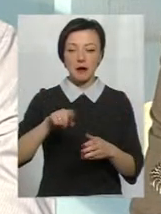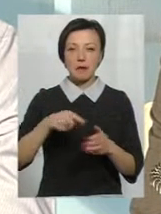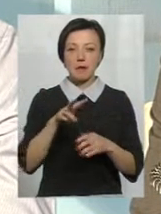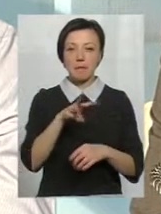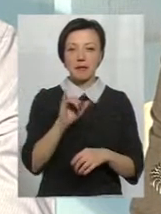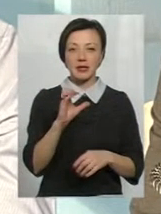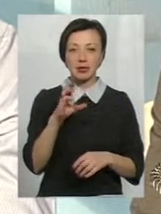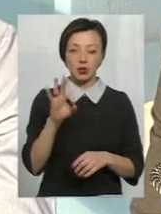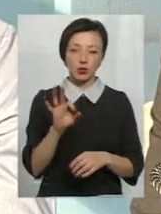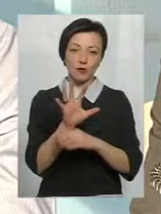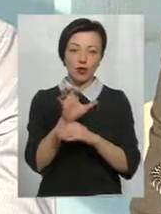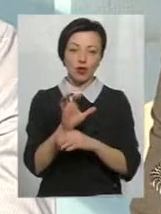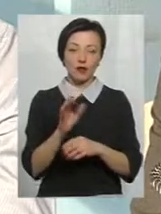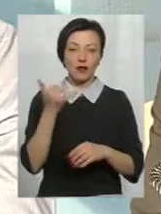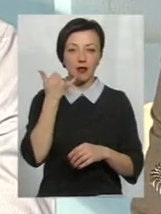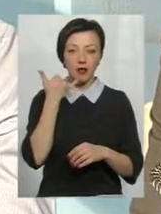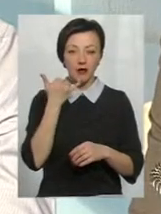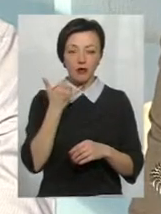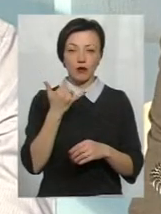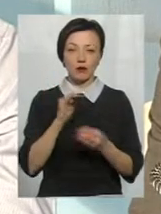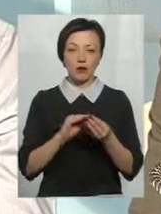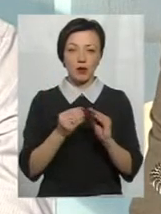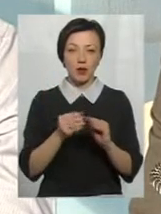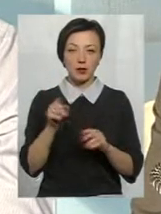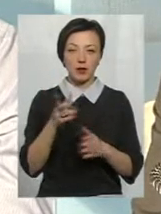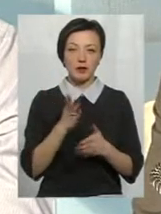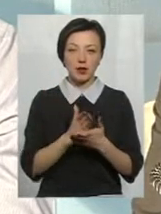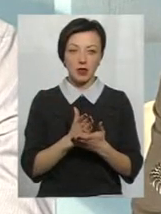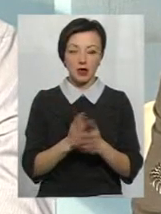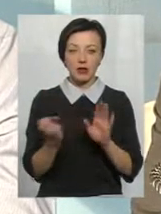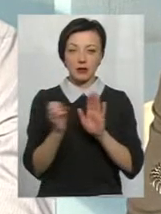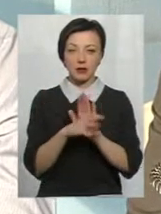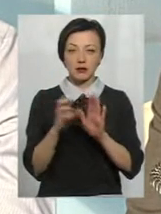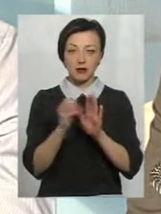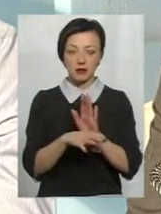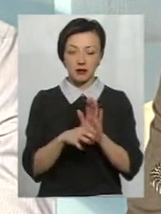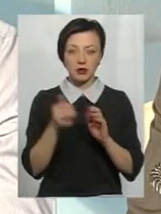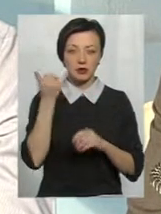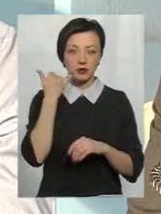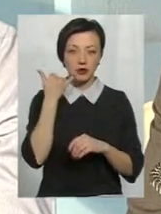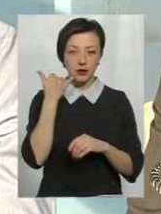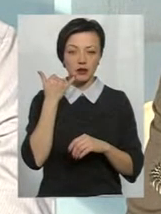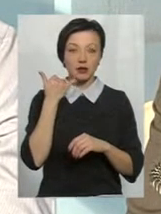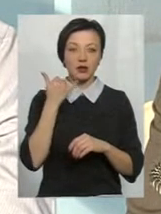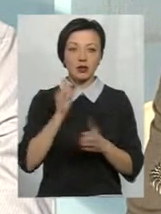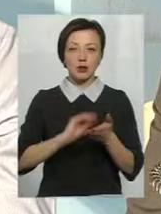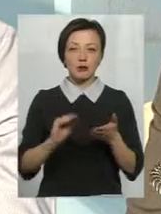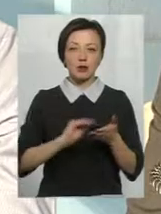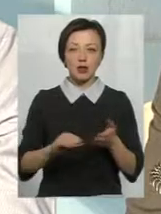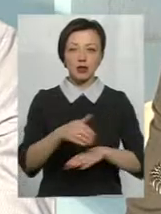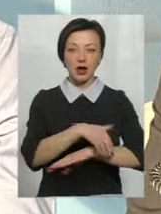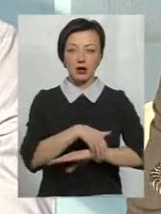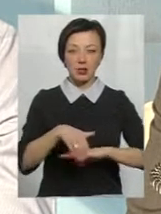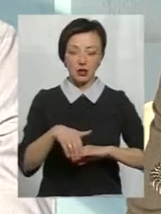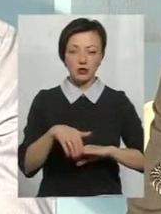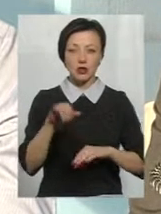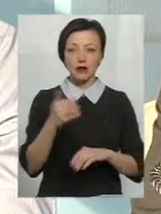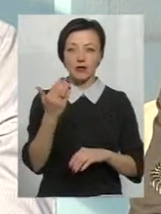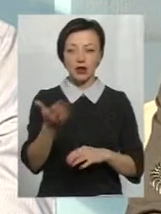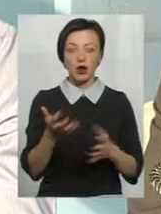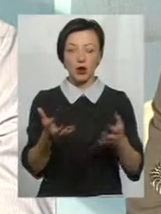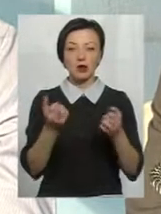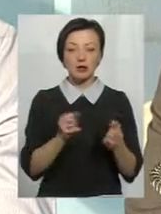на телефон проблему, яма, там її розмістити, завантажити на телефон, написати, яка це адреса, і ви